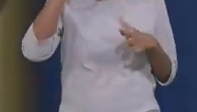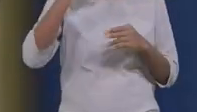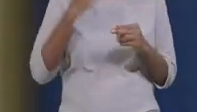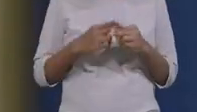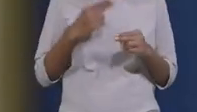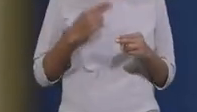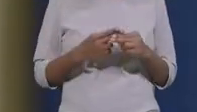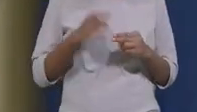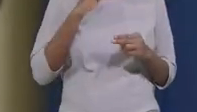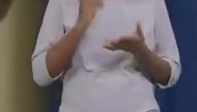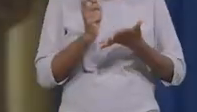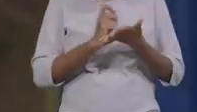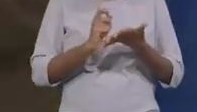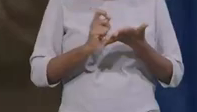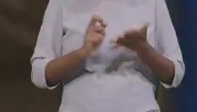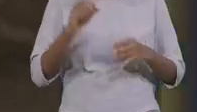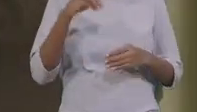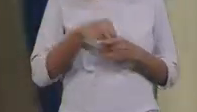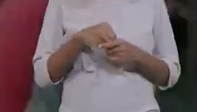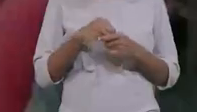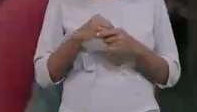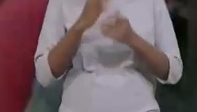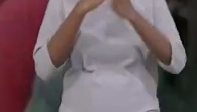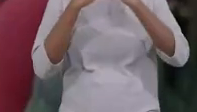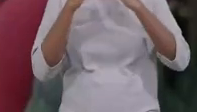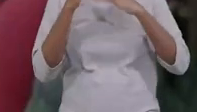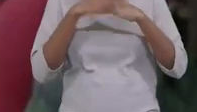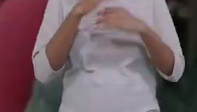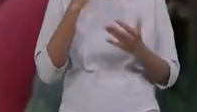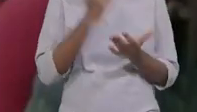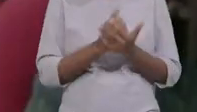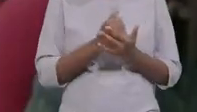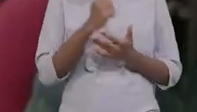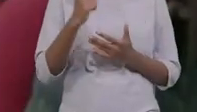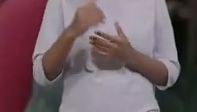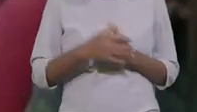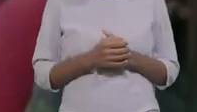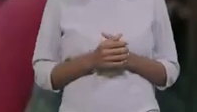de ce que vos noms sont écrits dans les cieux. Amen.